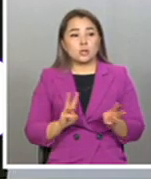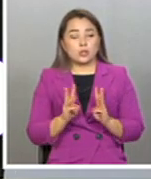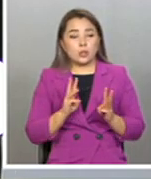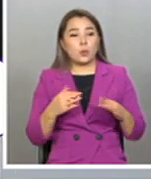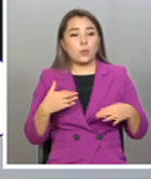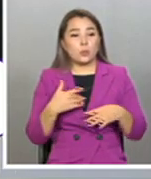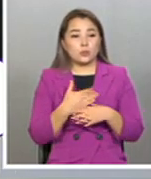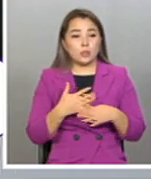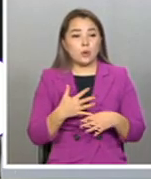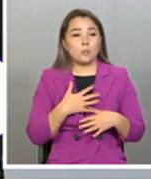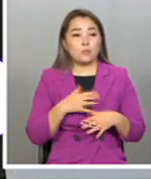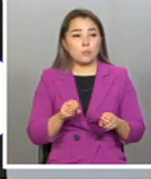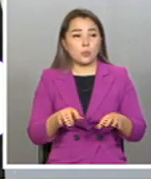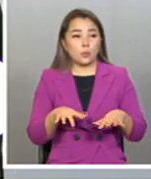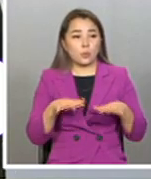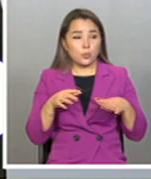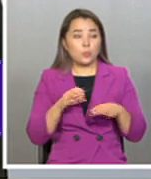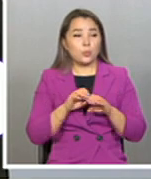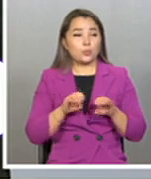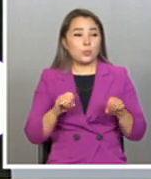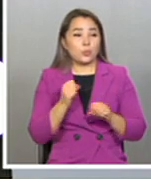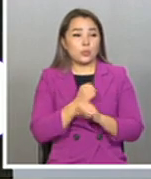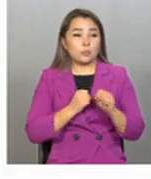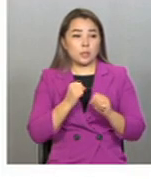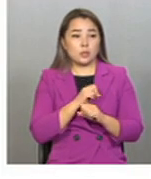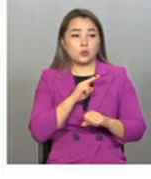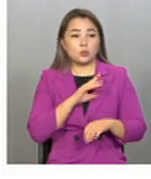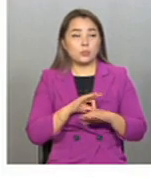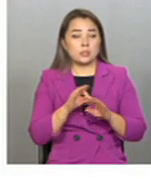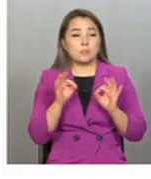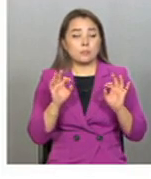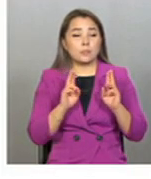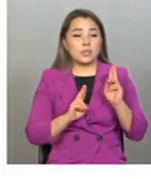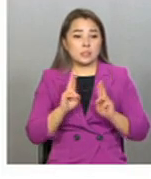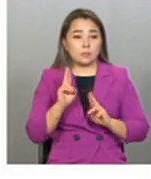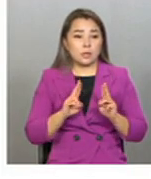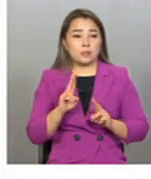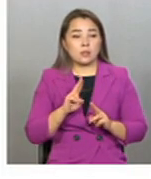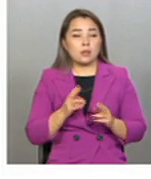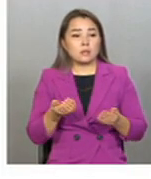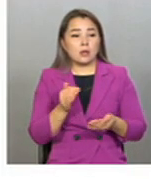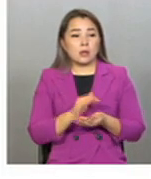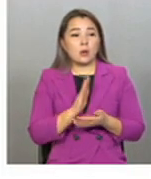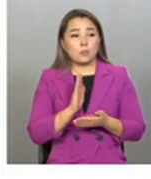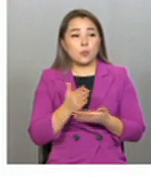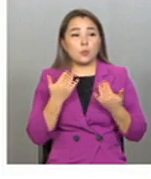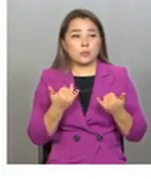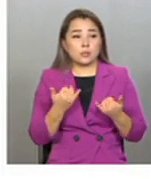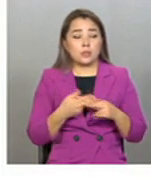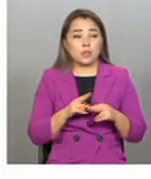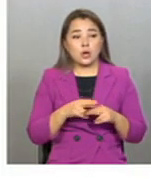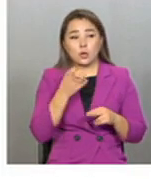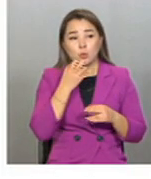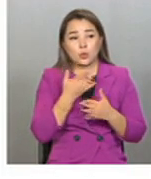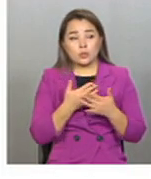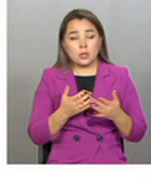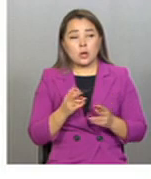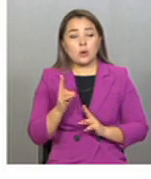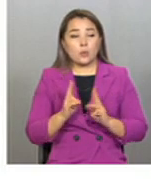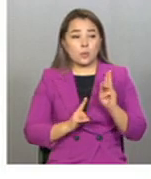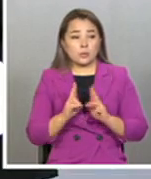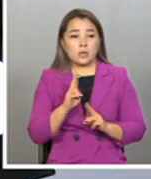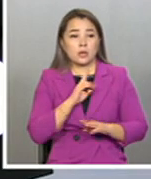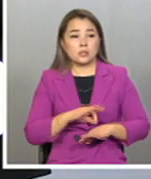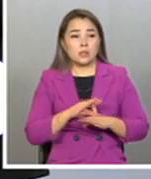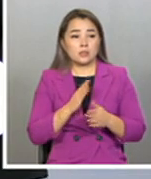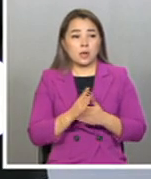бу турбинасының жұмыс істеу принциптерімен танысамыз. Оқушылар, жалпы жылулық қозғалыстар әртүрлі. Жылулық қозғалыстар бізде